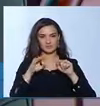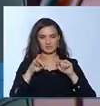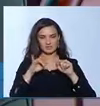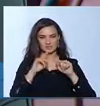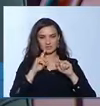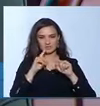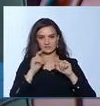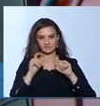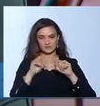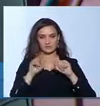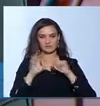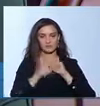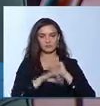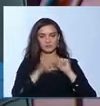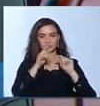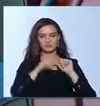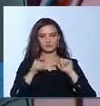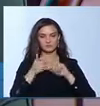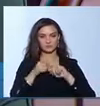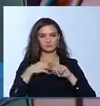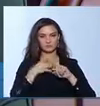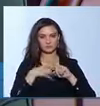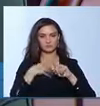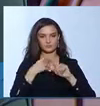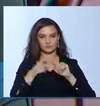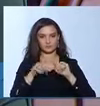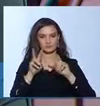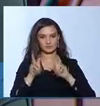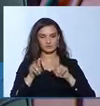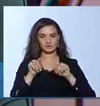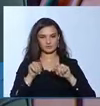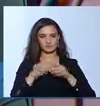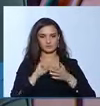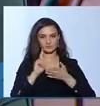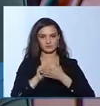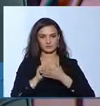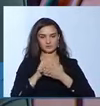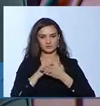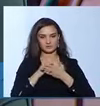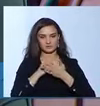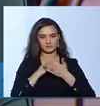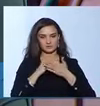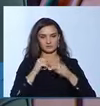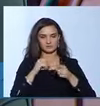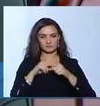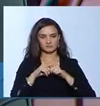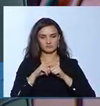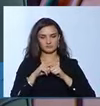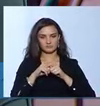ტყვიაც მაგალითად, და ბოლო პერიოდში საკმაოდ აქტუალური არის ეს თემა და აუცილებლად ხდება ხოლმე განსაზღვრა